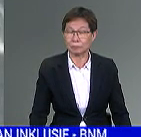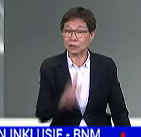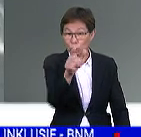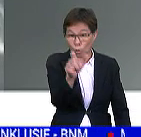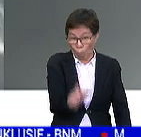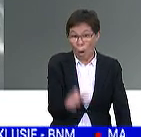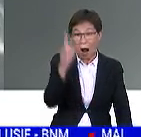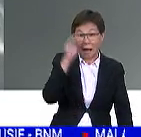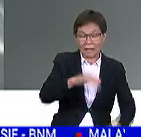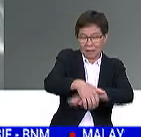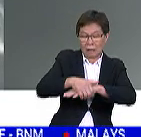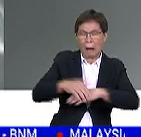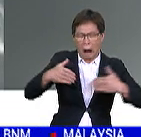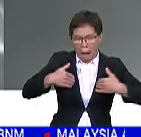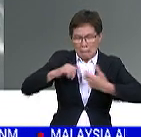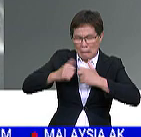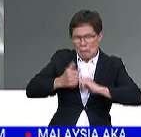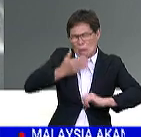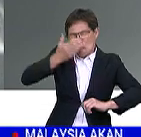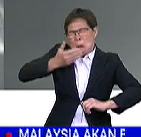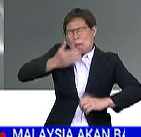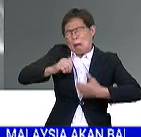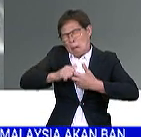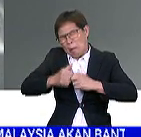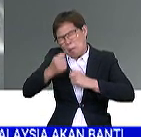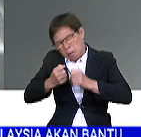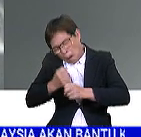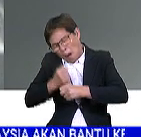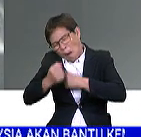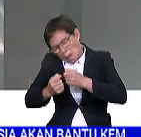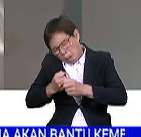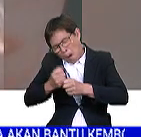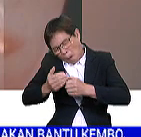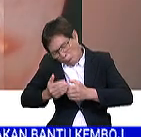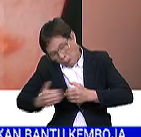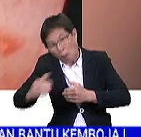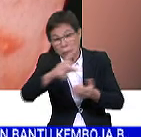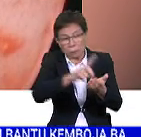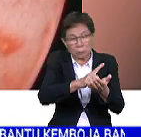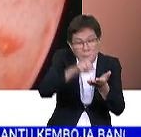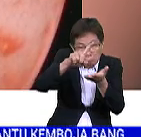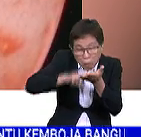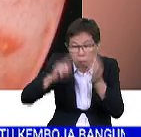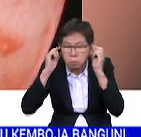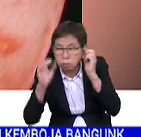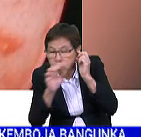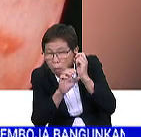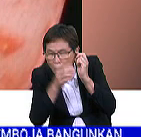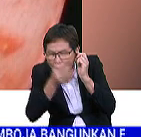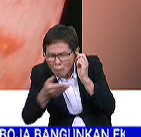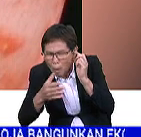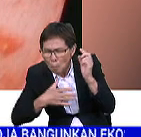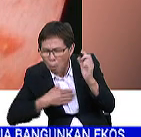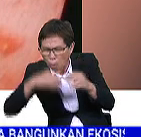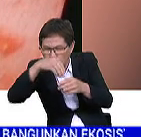Seorang lelaki di England mengalami masalah pernafasan selama bertahun-tahun. Doktor yang memeriksa mendapati objek putih